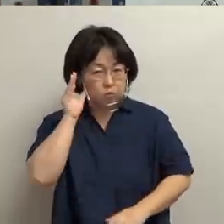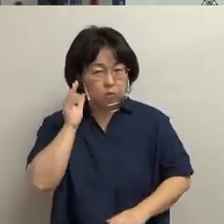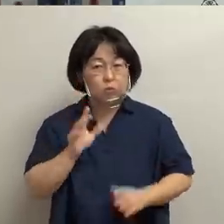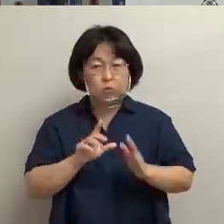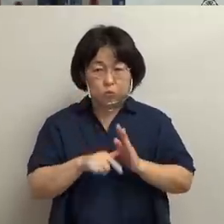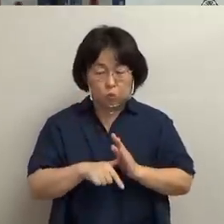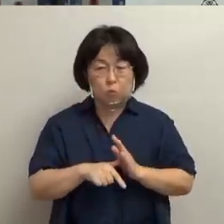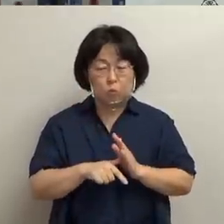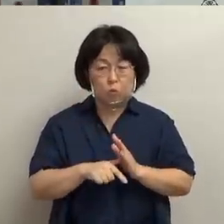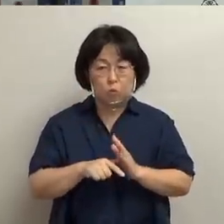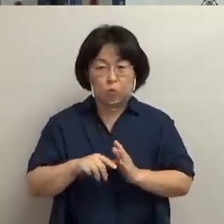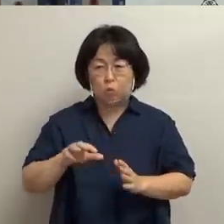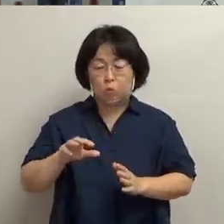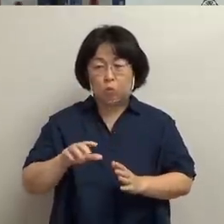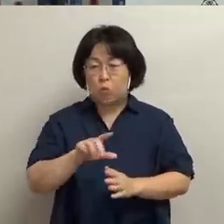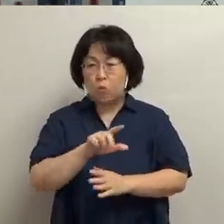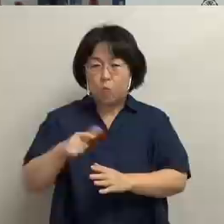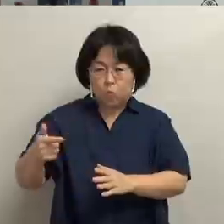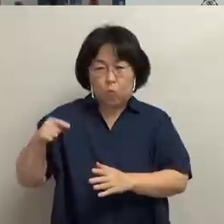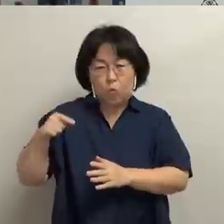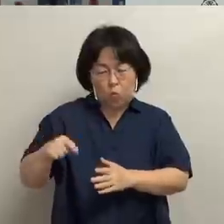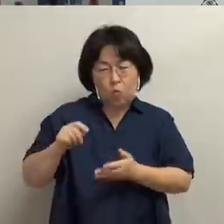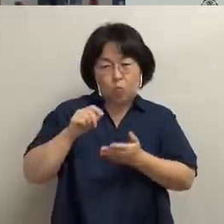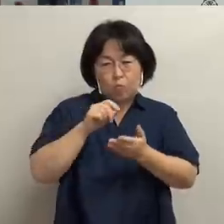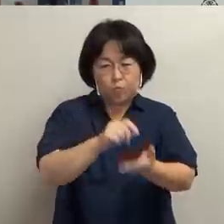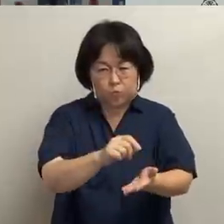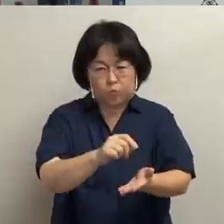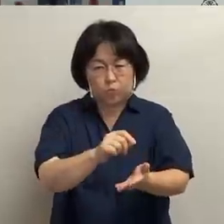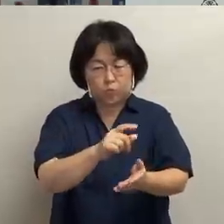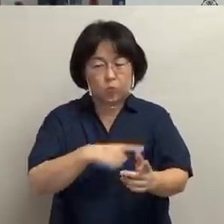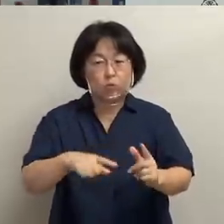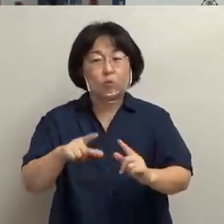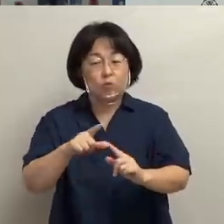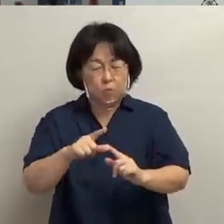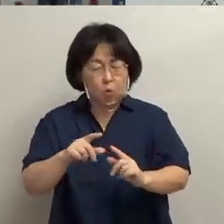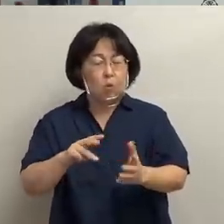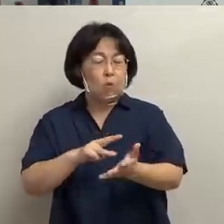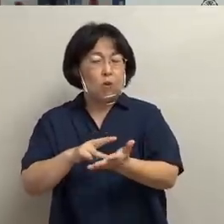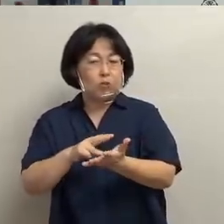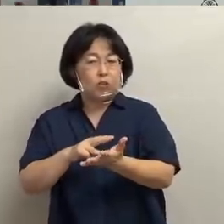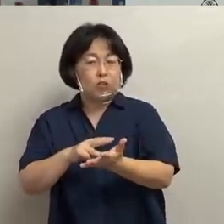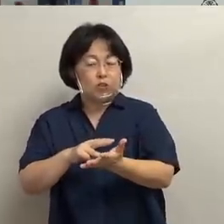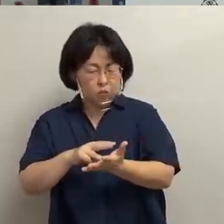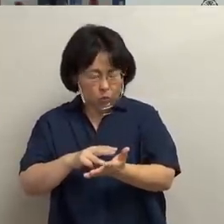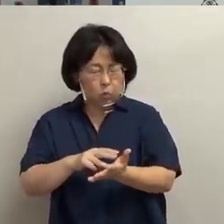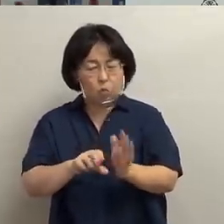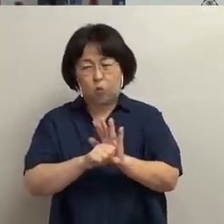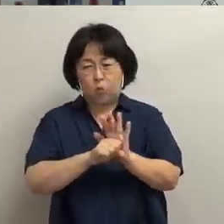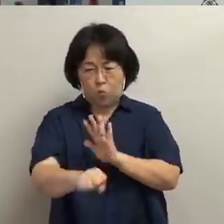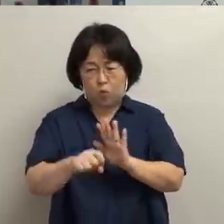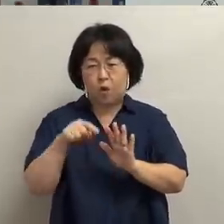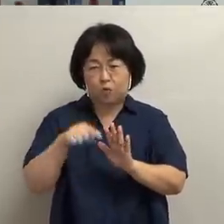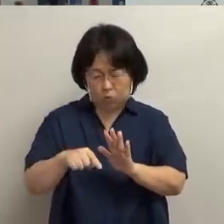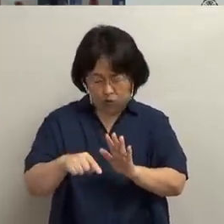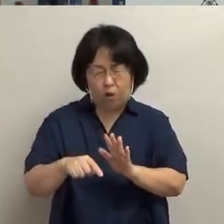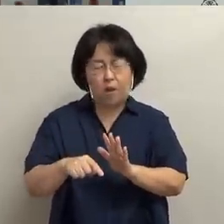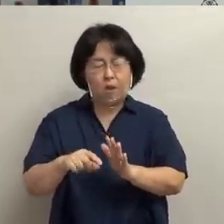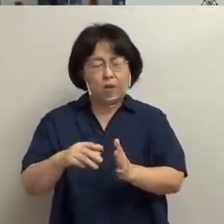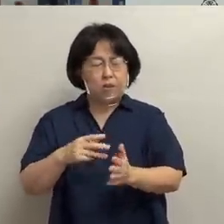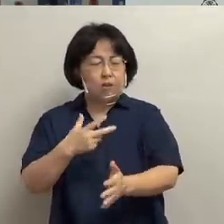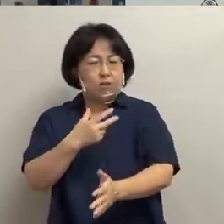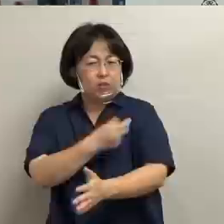いったものを前面に出すよりもあのよりんでしょうこのは苦痛の効果だとか副反応とかのご理解は